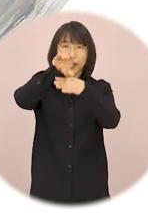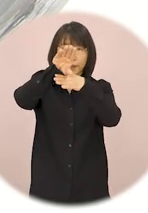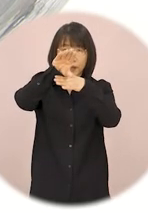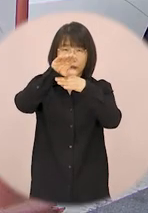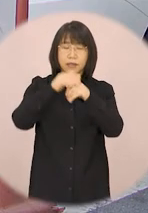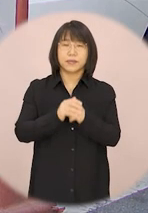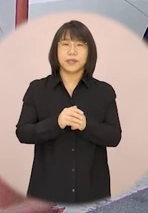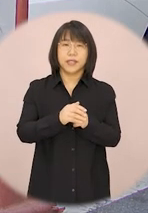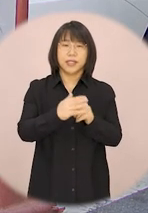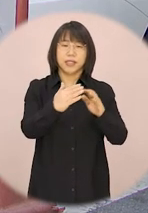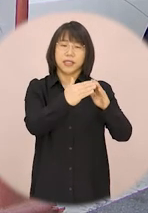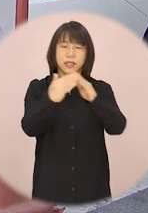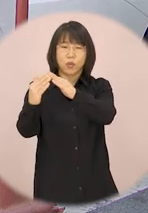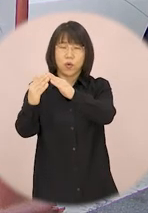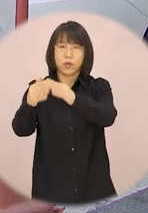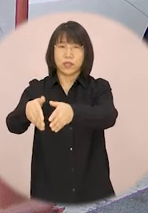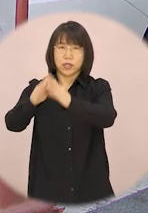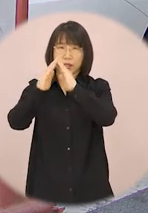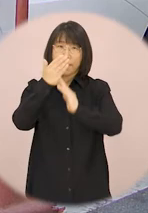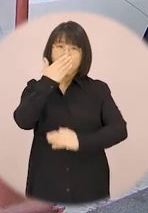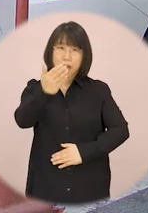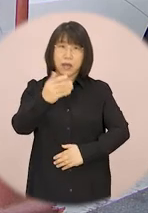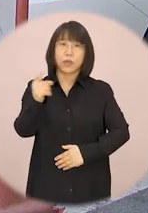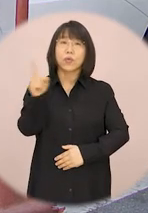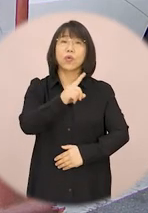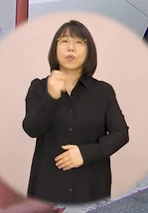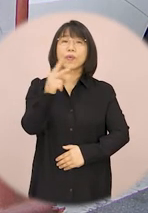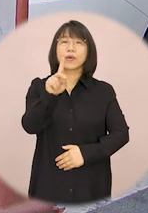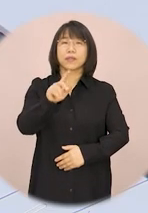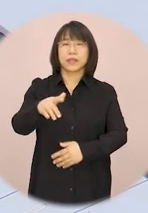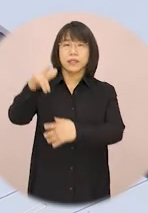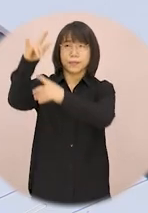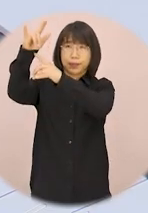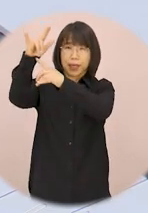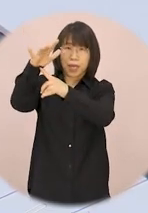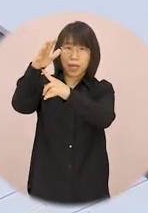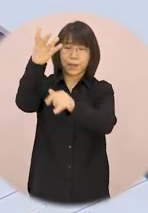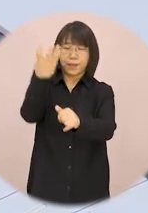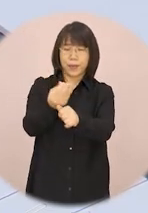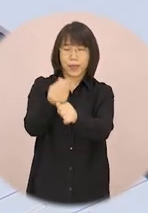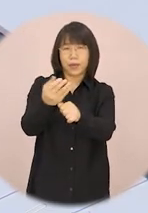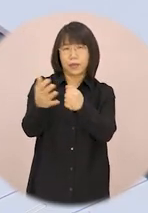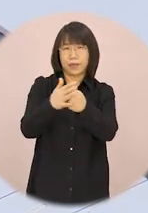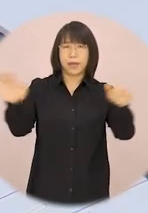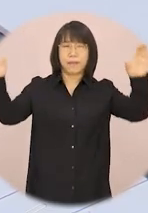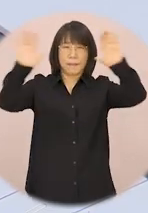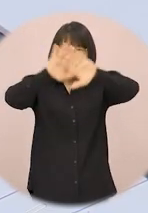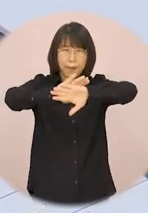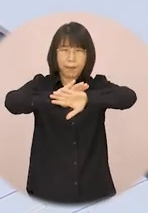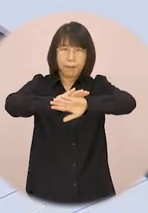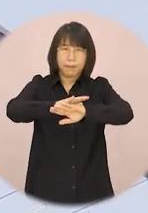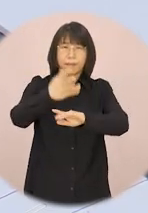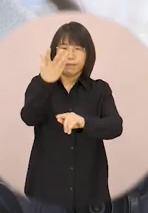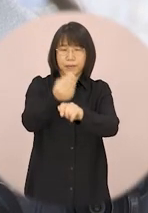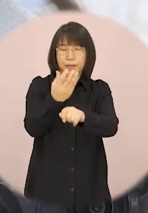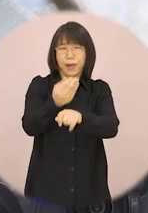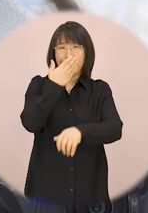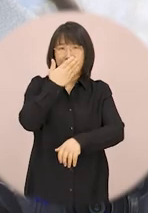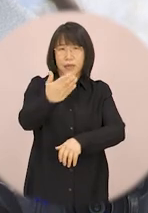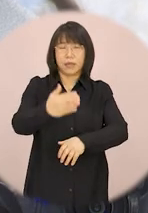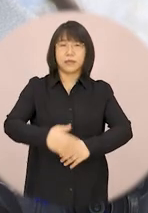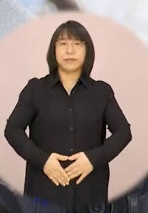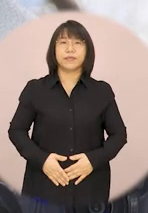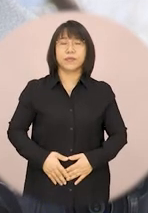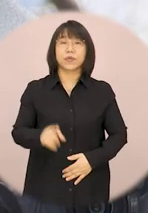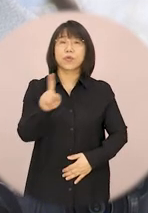가능할 뿐 아니라 내장된 태양광 배터리로 전력을 공급해 야간에도 상시 촬영이 가능합니다 특히